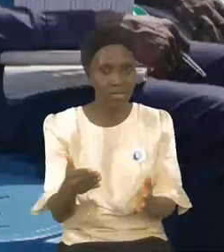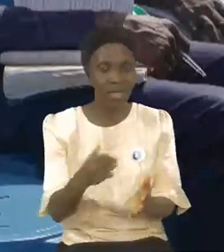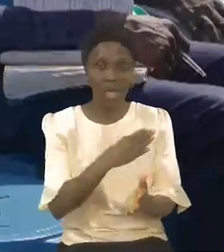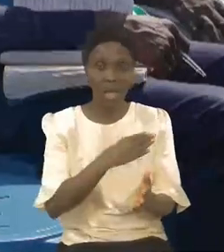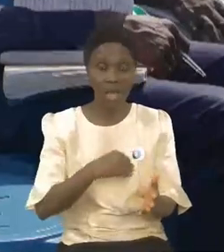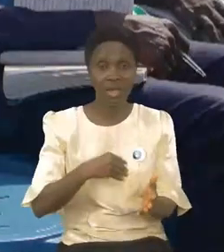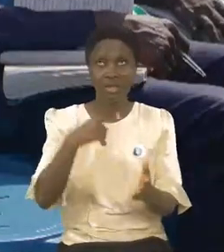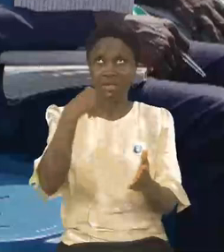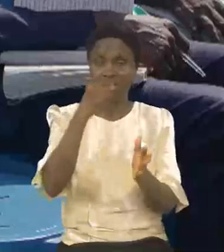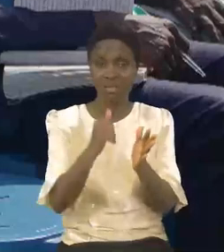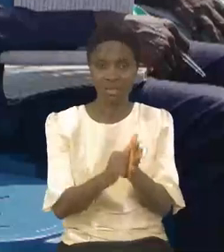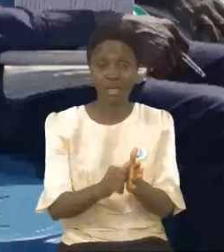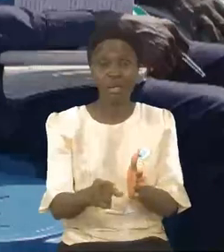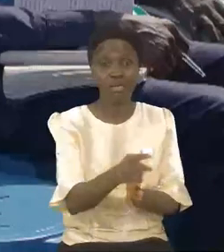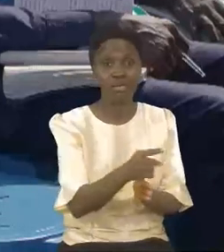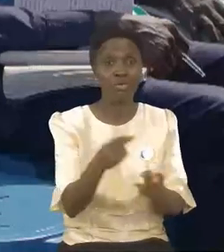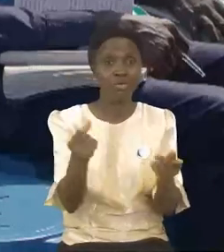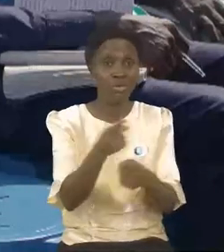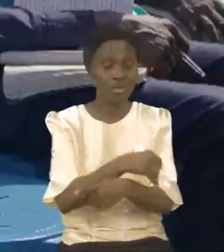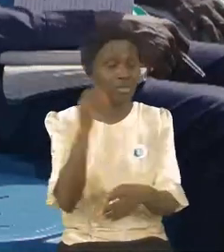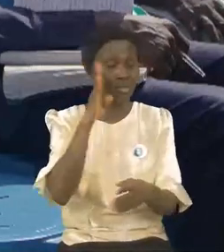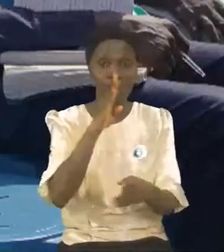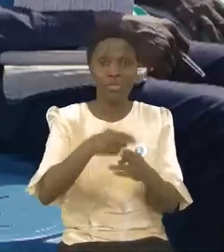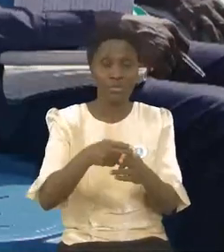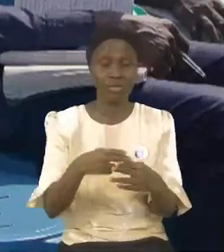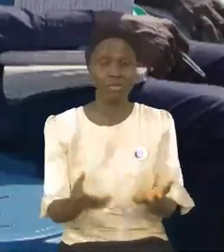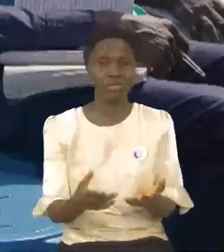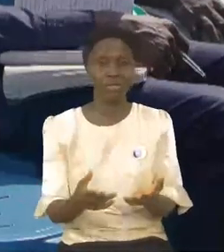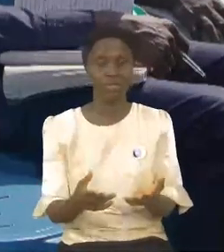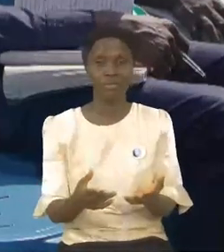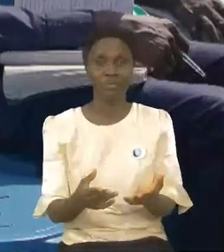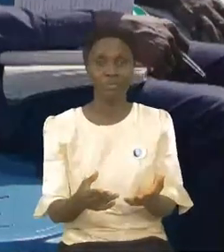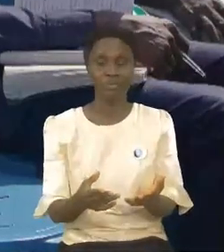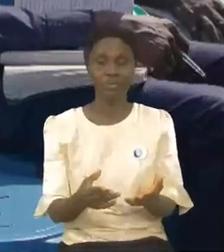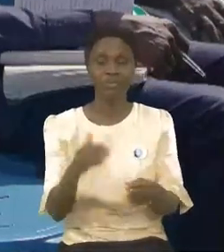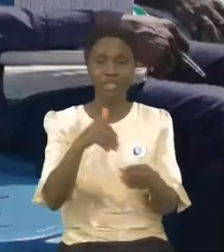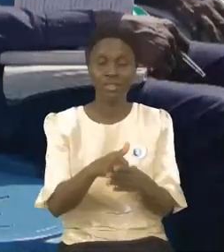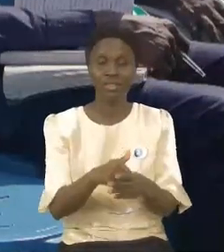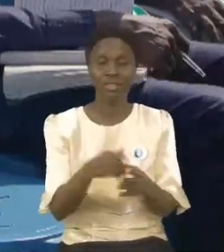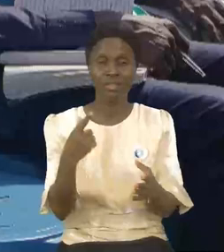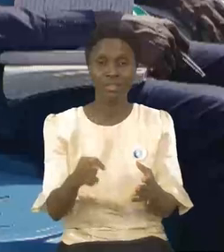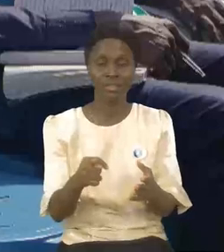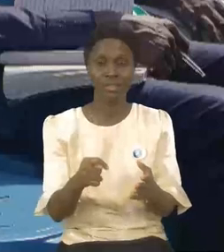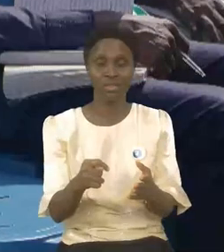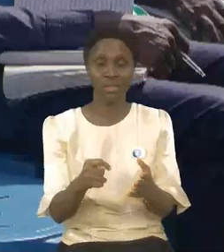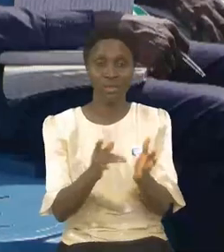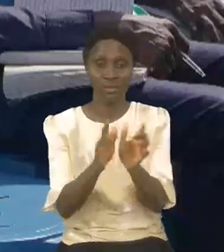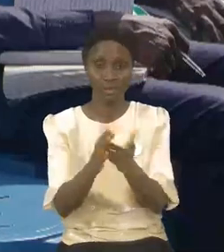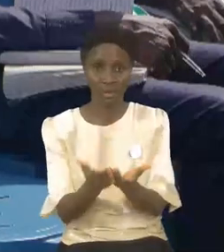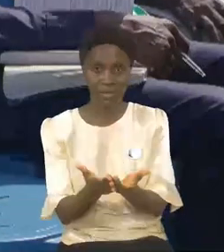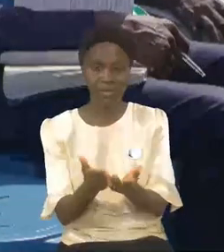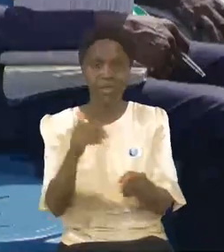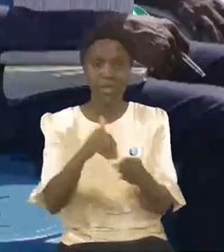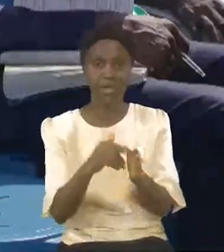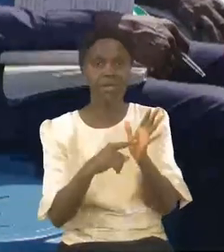allez-vous acheter les choses? Et si ces jours ne sont pas abrégés, personne ne peut être sauvé. Alors, ce qui